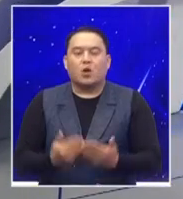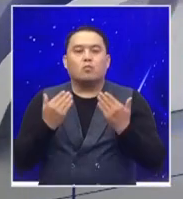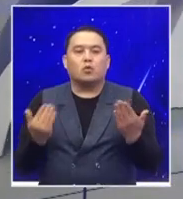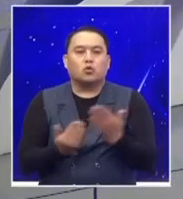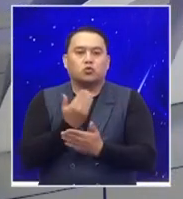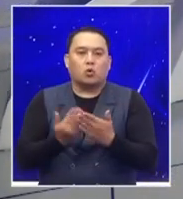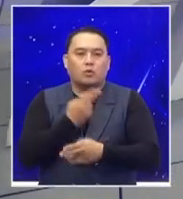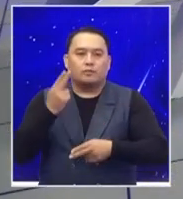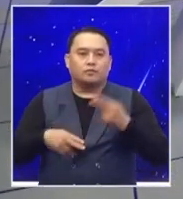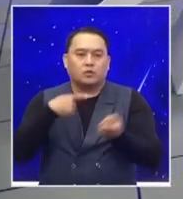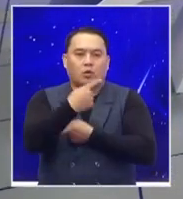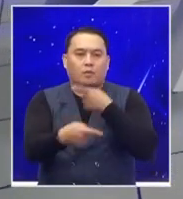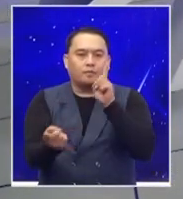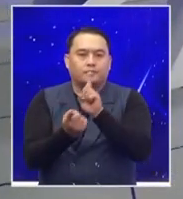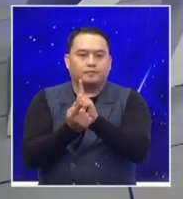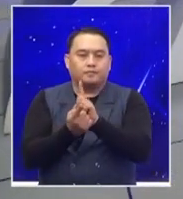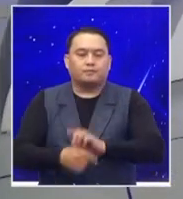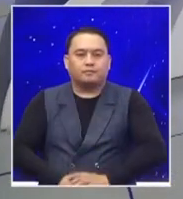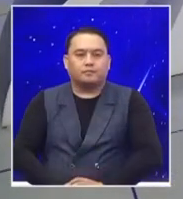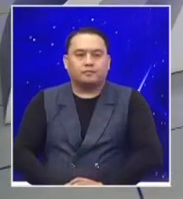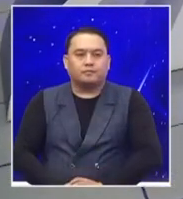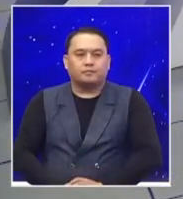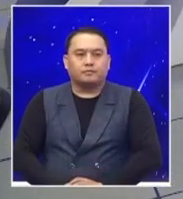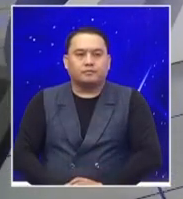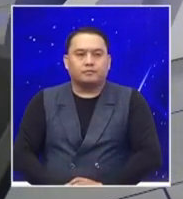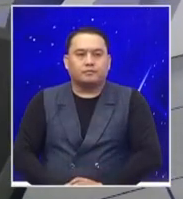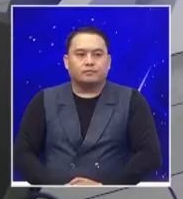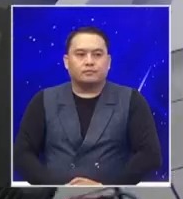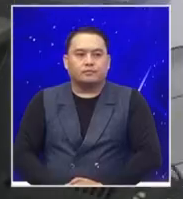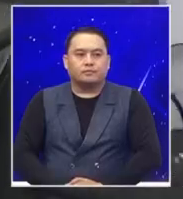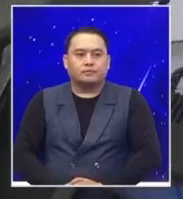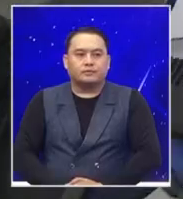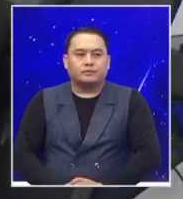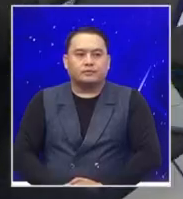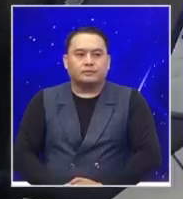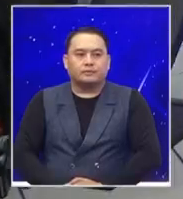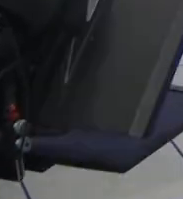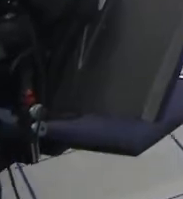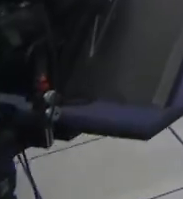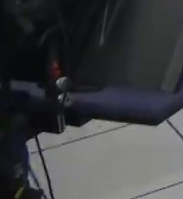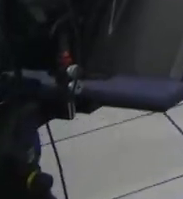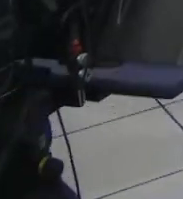Қымбатты көрермен, бүгінге келіп түскен ақпараттар легі осындай. Назарларыңызға рахмет. Амандықпен жүздескенше.